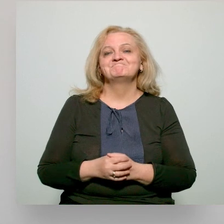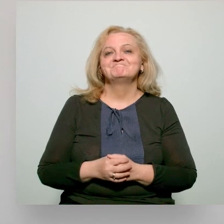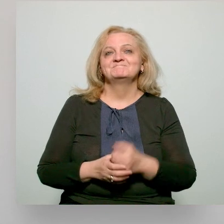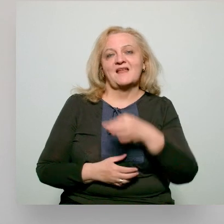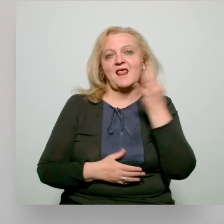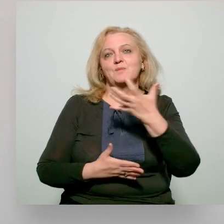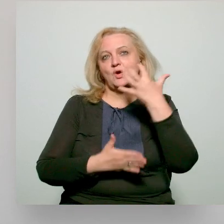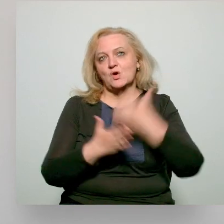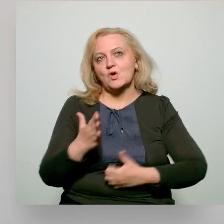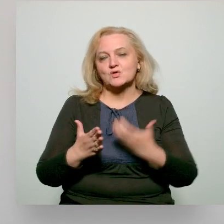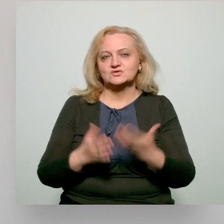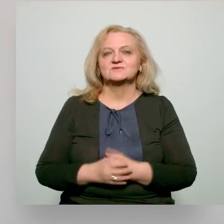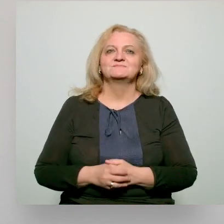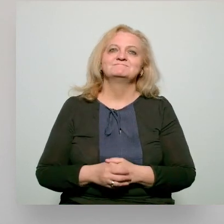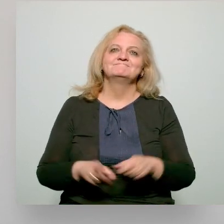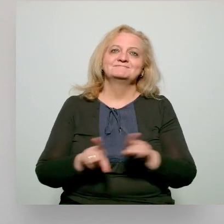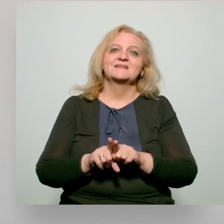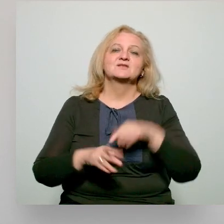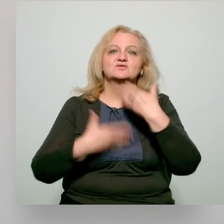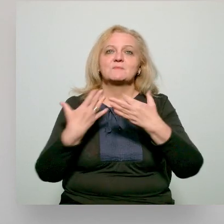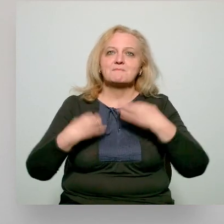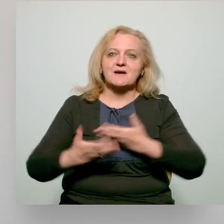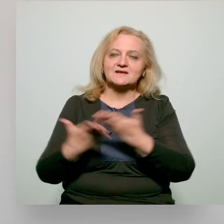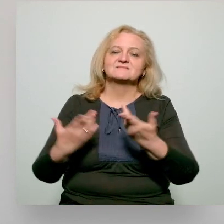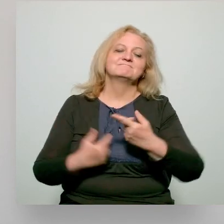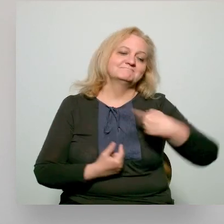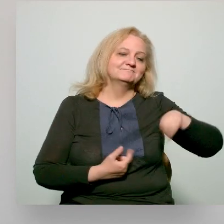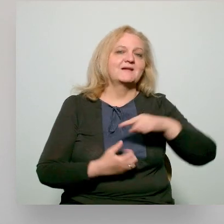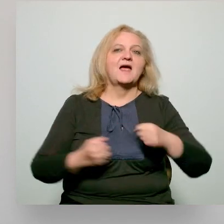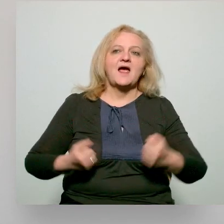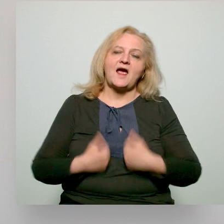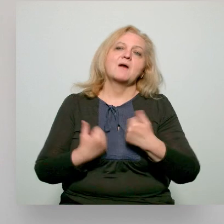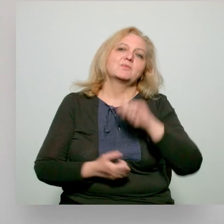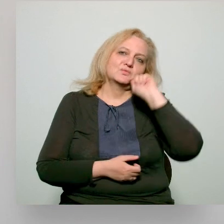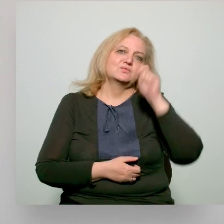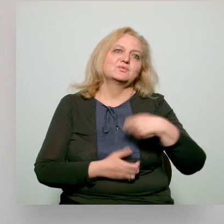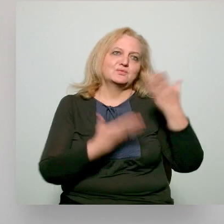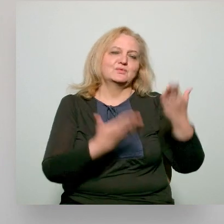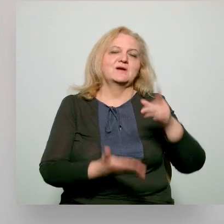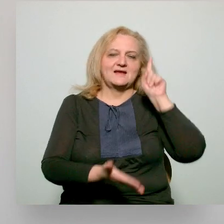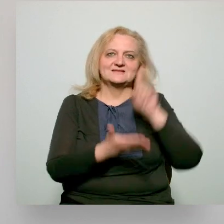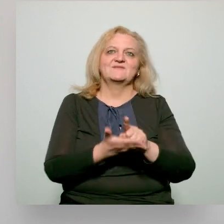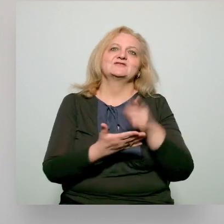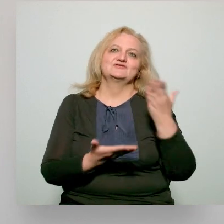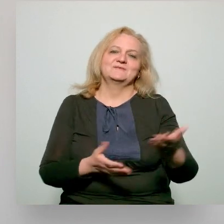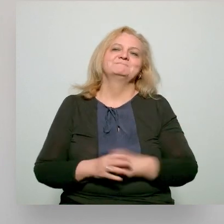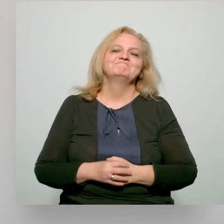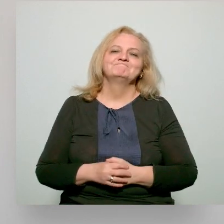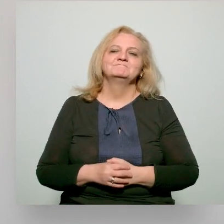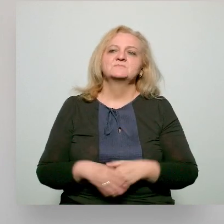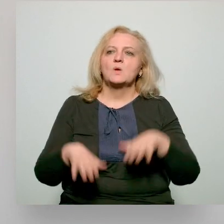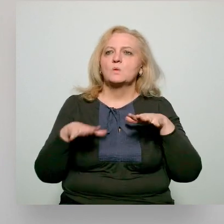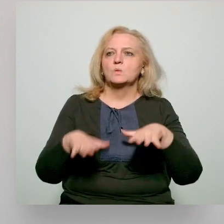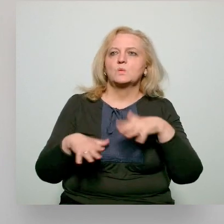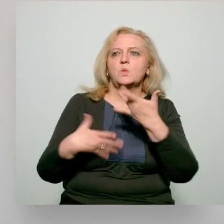to wykorzystać. I oczywiście życzę Państwu i nam wszystkim zwycięstwa, bo tak powtarza wiele osób, no nie jest to